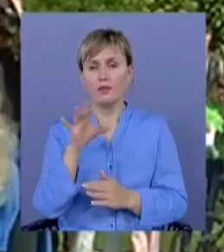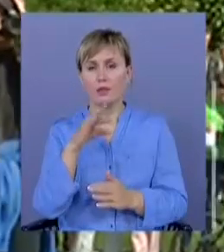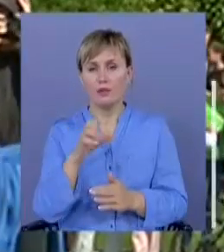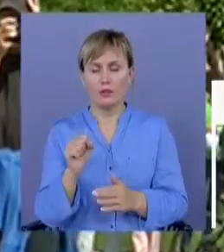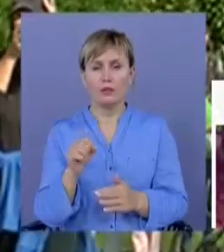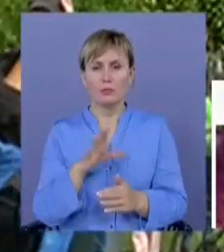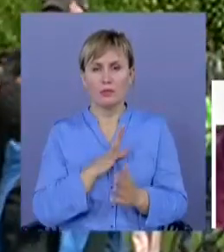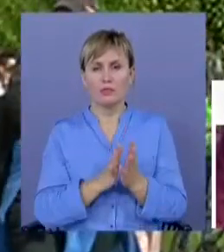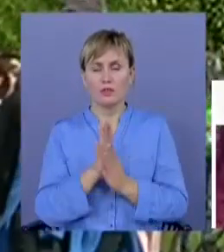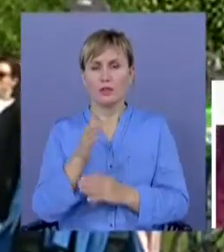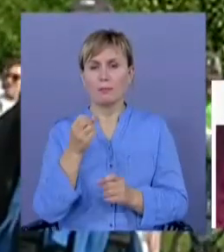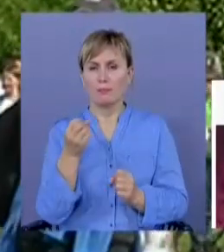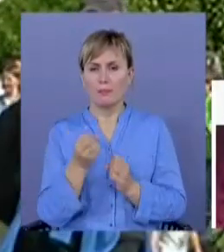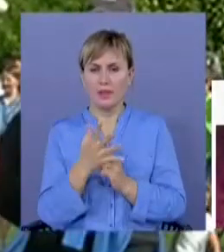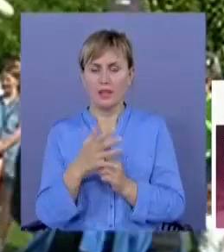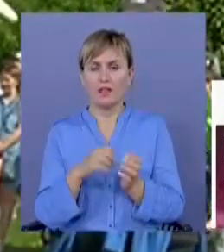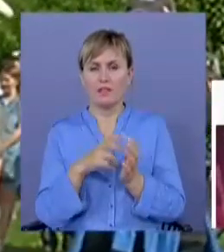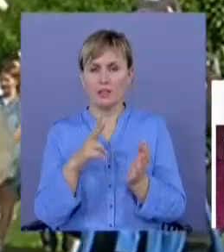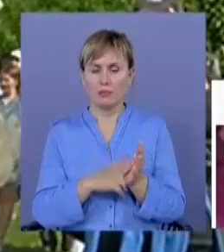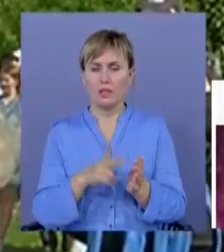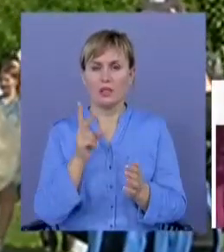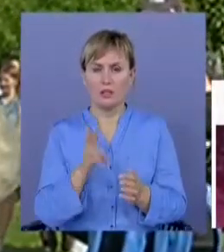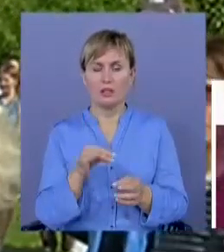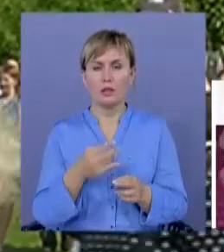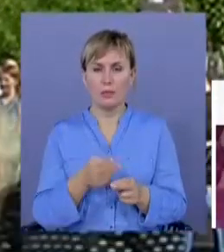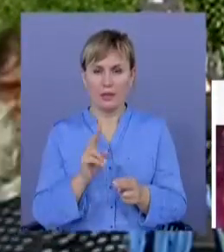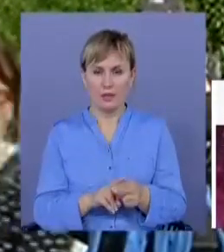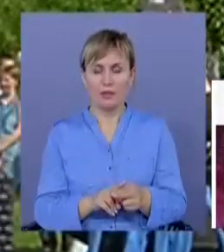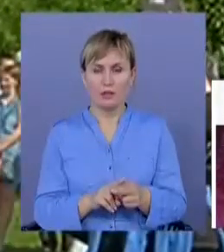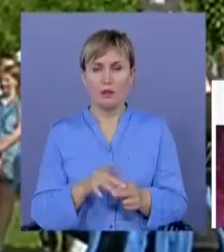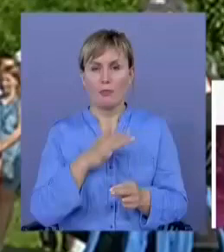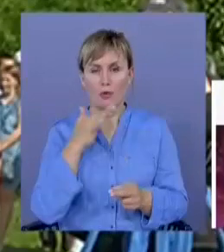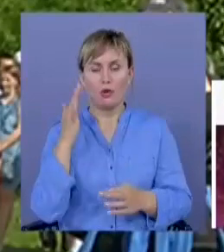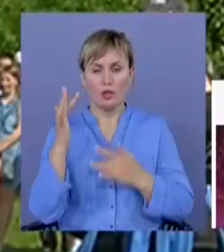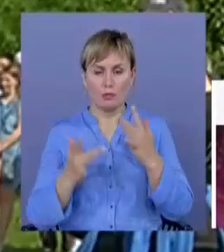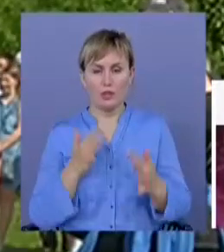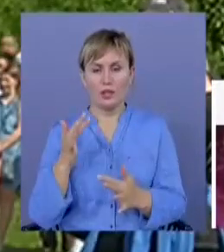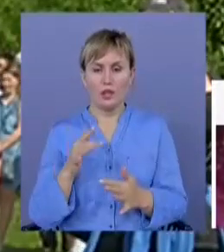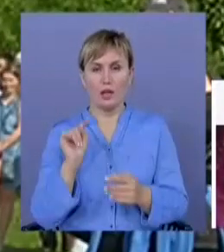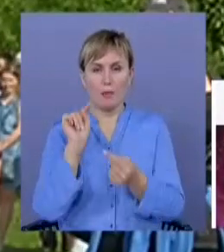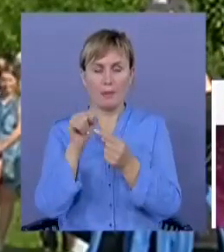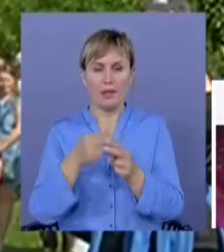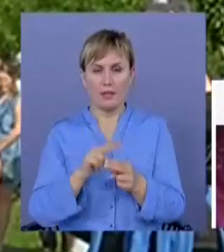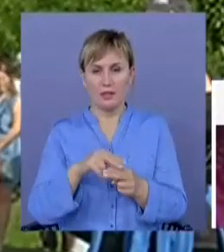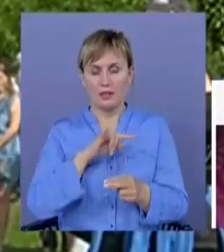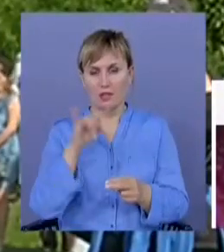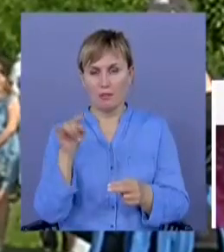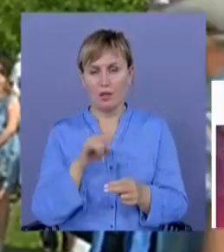на высоте 15-18 километров. И поэтому многие мечтали попасть на этот самолет. Ну и кроме